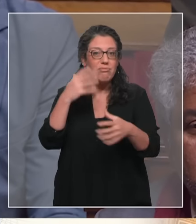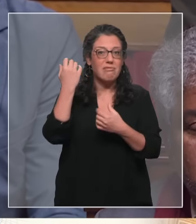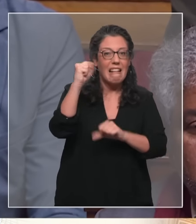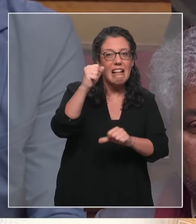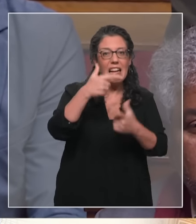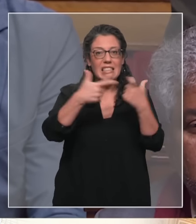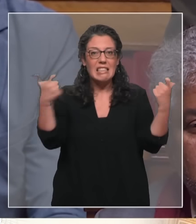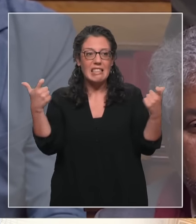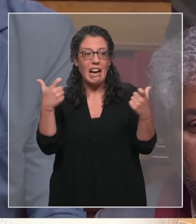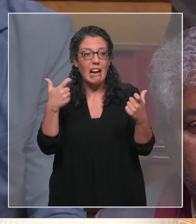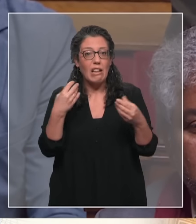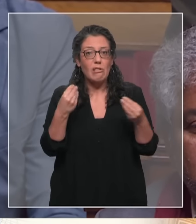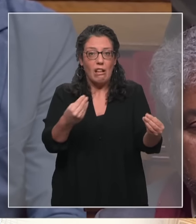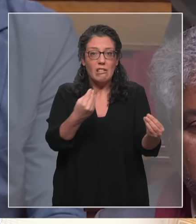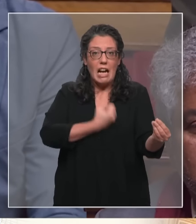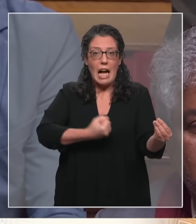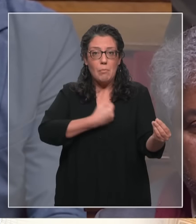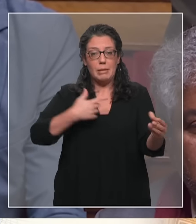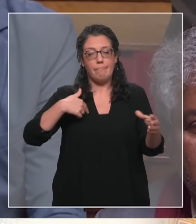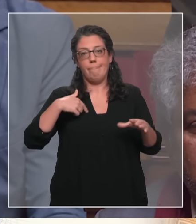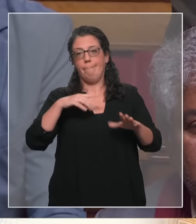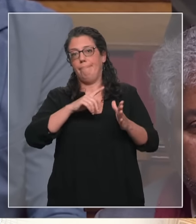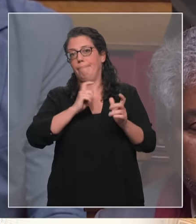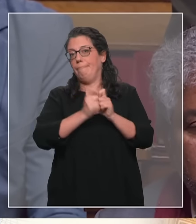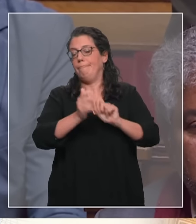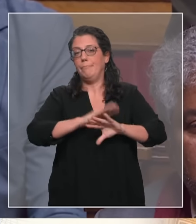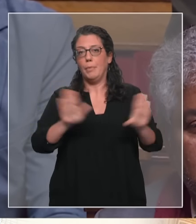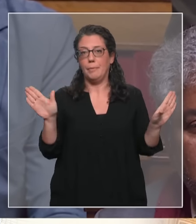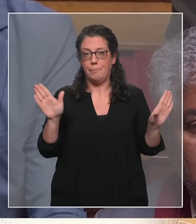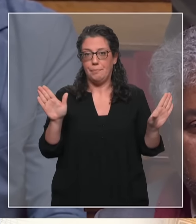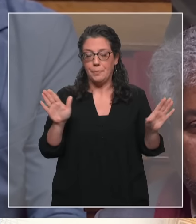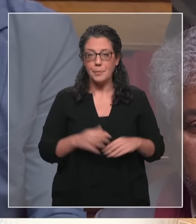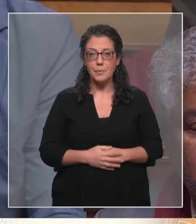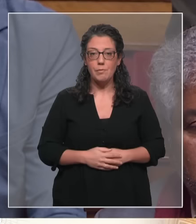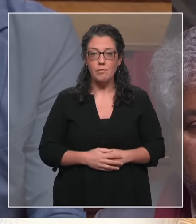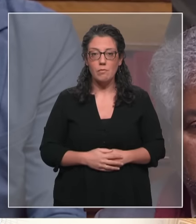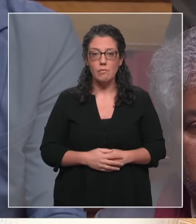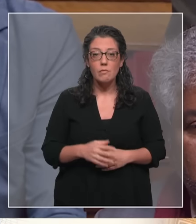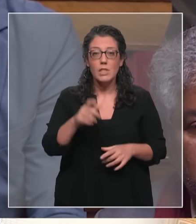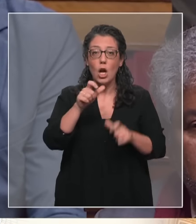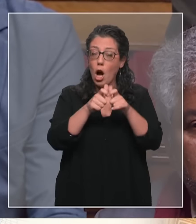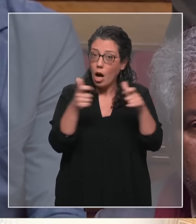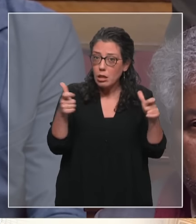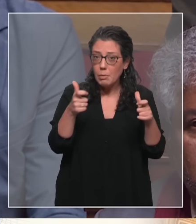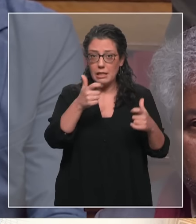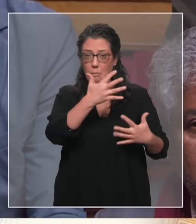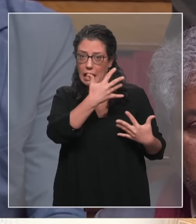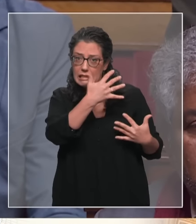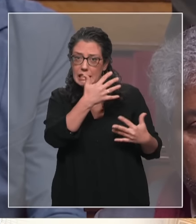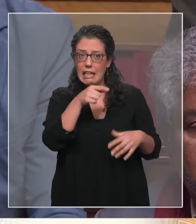mobilisations populaires des nouveaux contrats. Dans la foulée, des entreprises martiniquaises ont été inondées de notifications